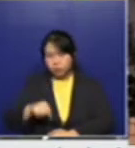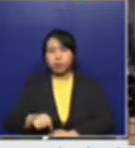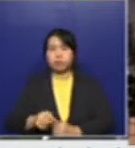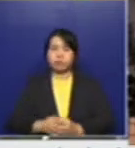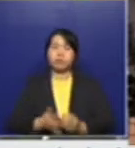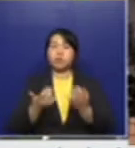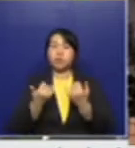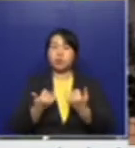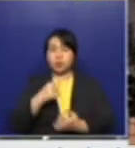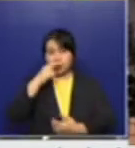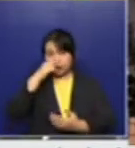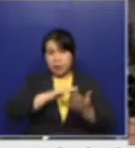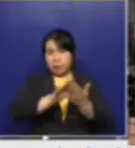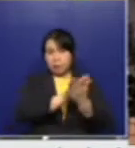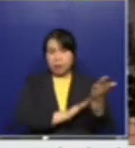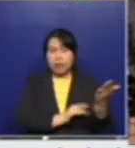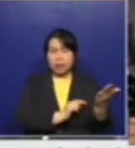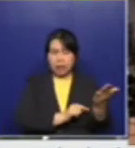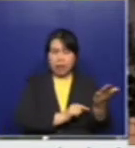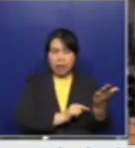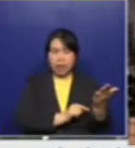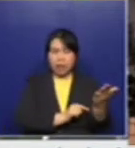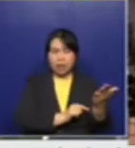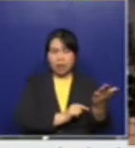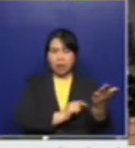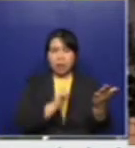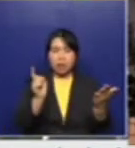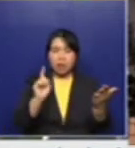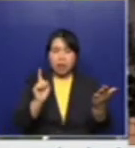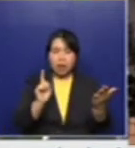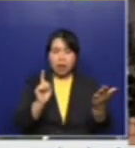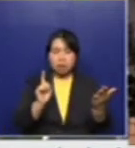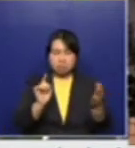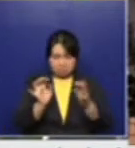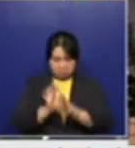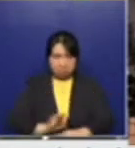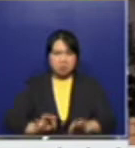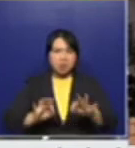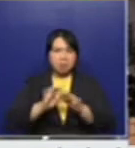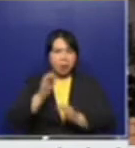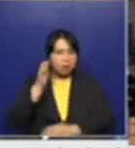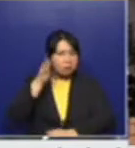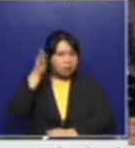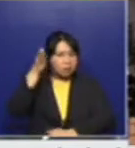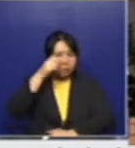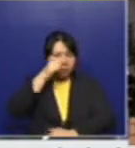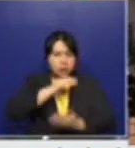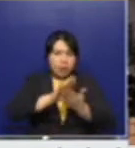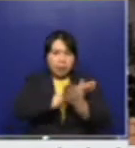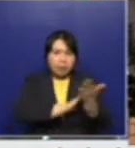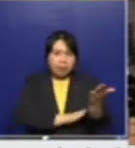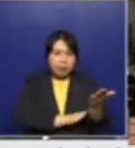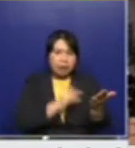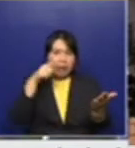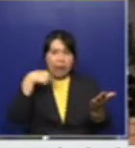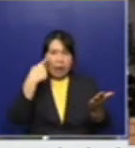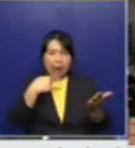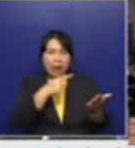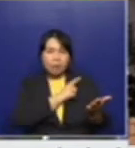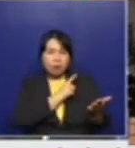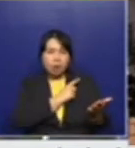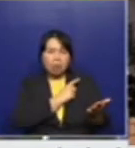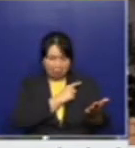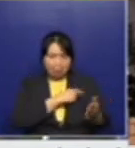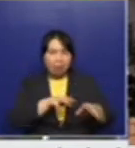ในช่วงที่เราต้องฝากความคิดเห็นและอนาคตของประเทศให้กับเยาวชนลูกหล